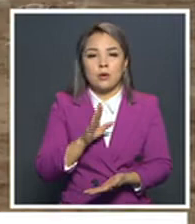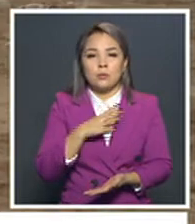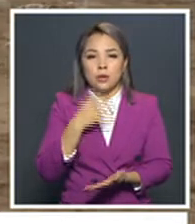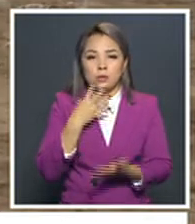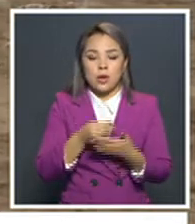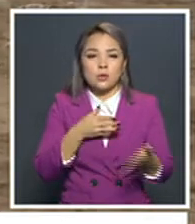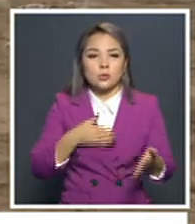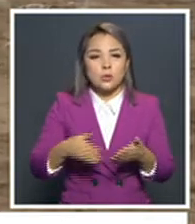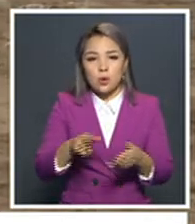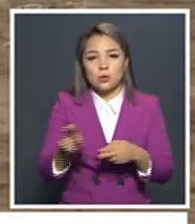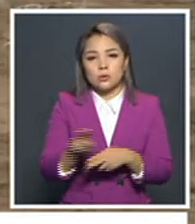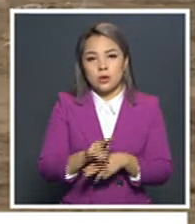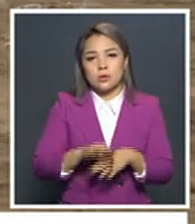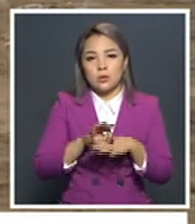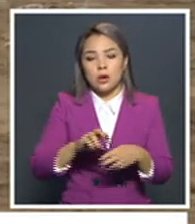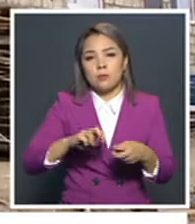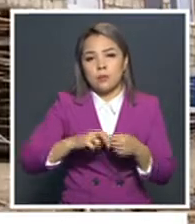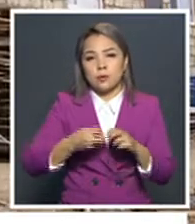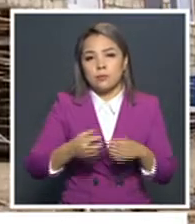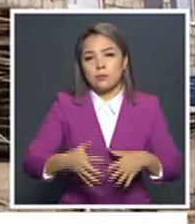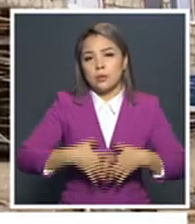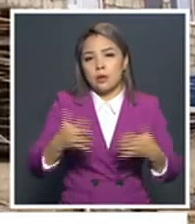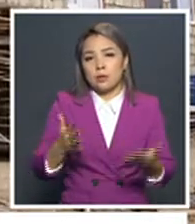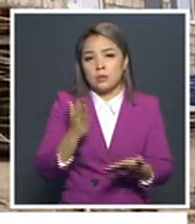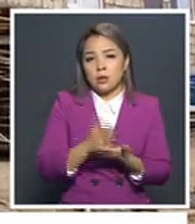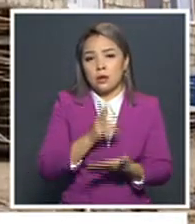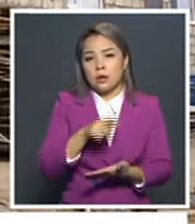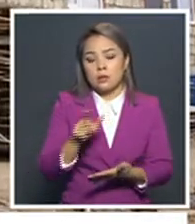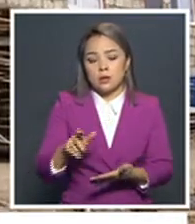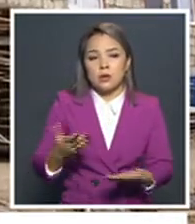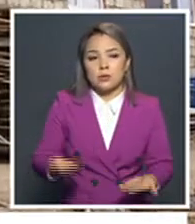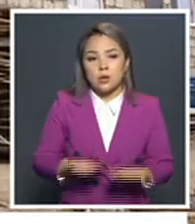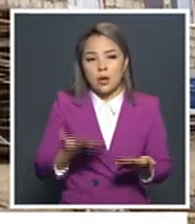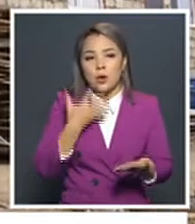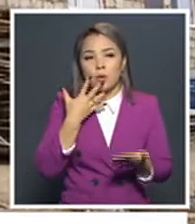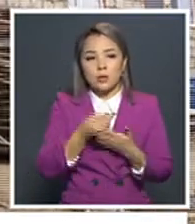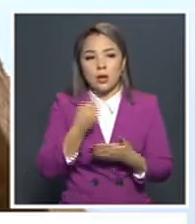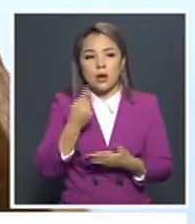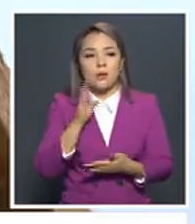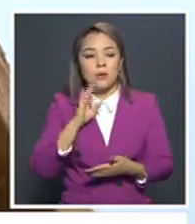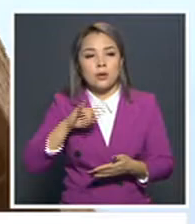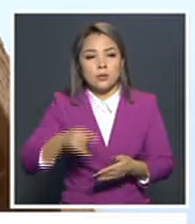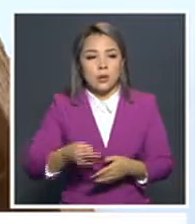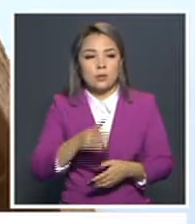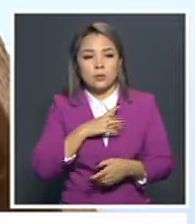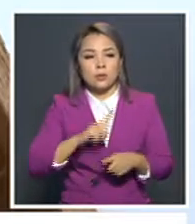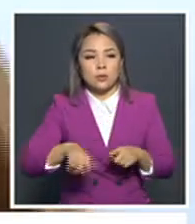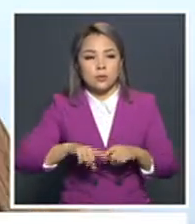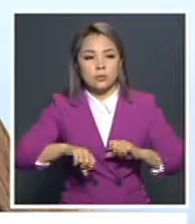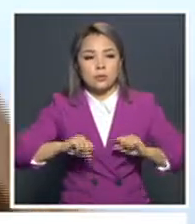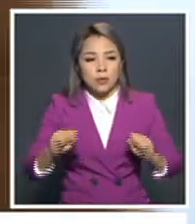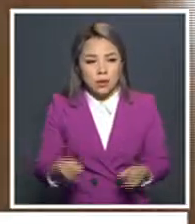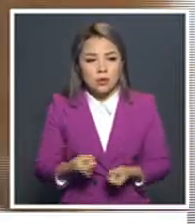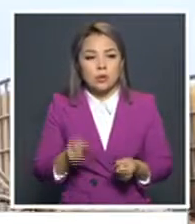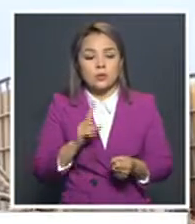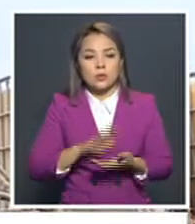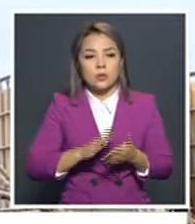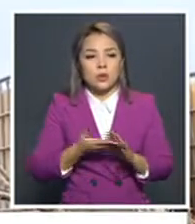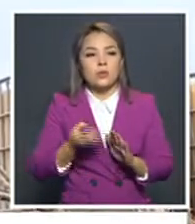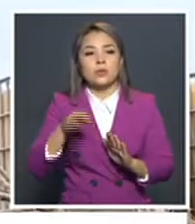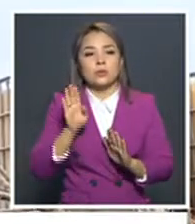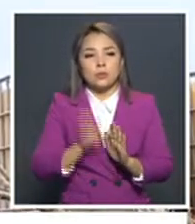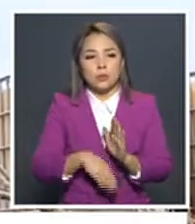өзекті. Қыста қалаға қатынау машақат қайналады. Халық тіршілік нәрін алып отырған жалғыз құдық алдағы аяздарда қатып қалар болса, жағдай